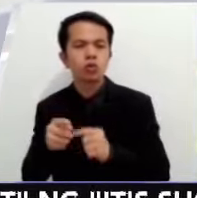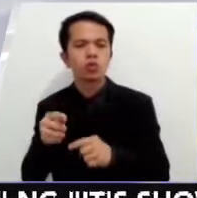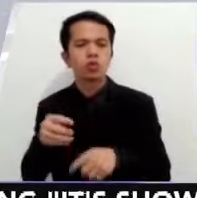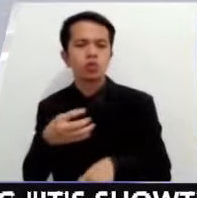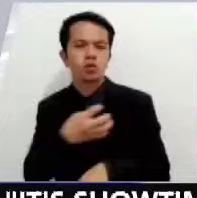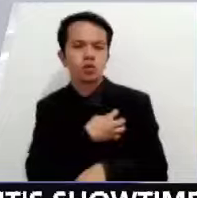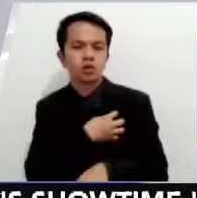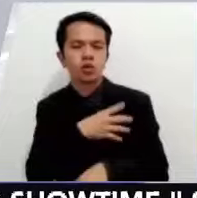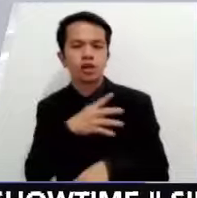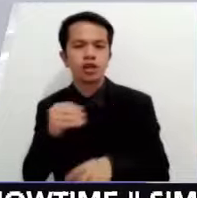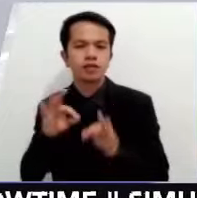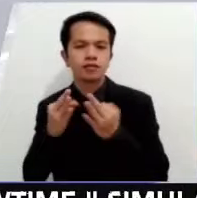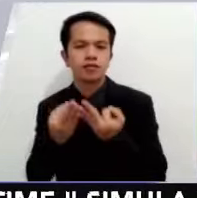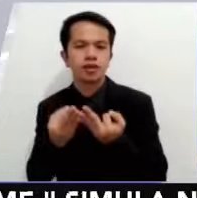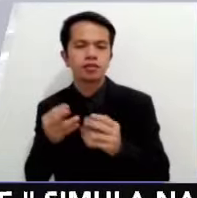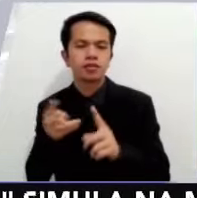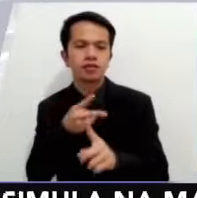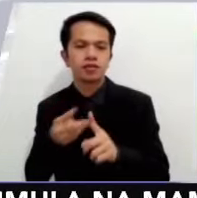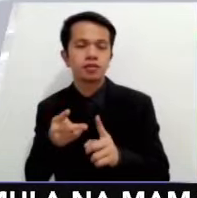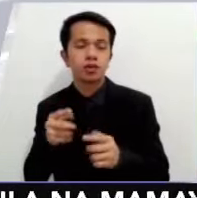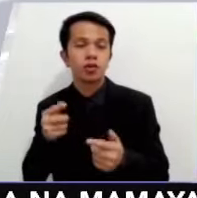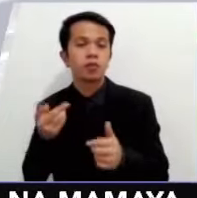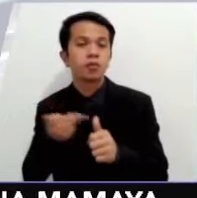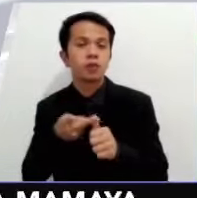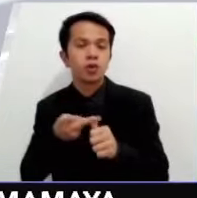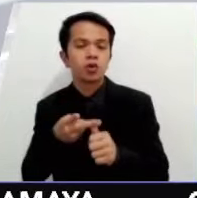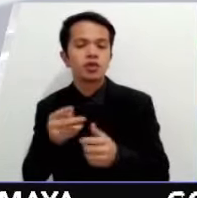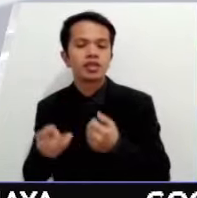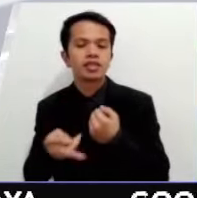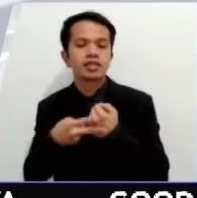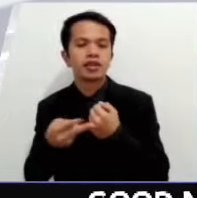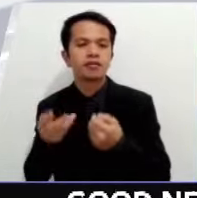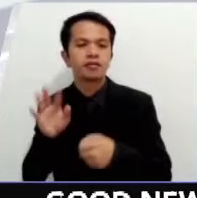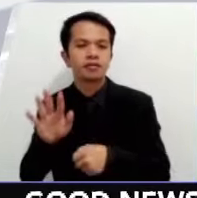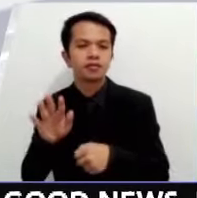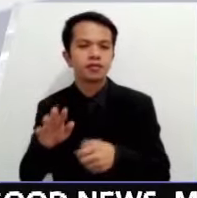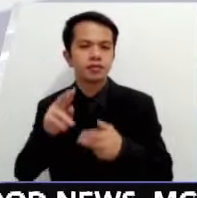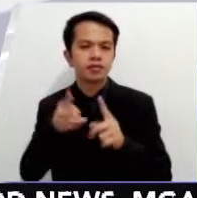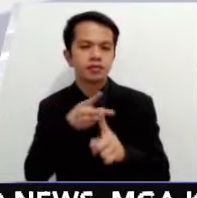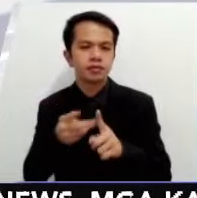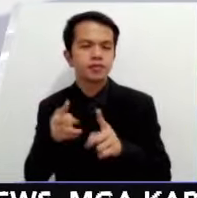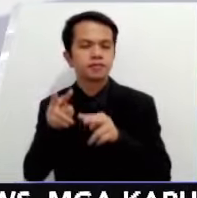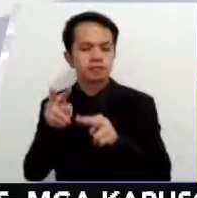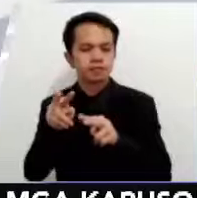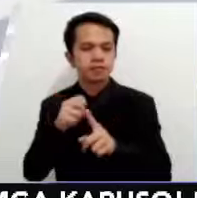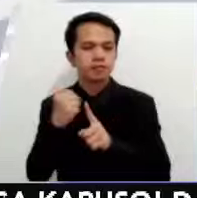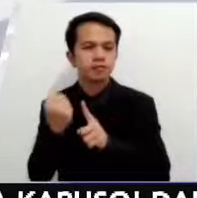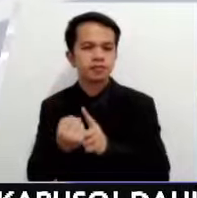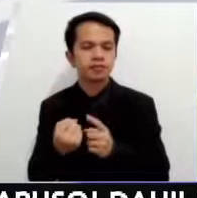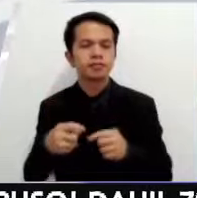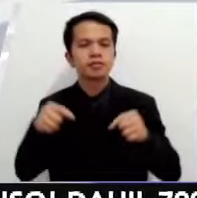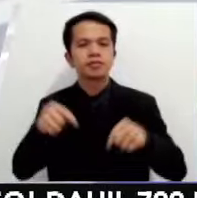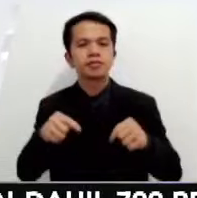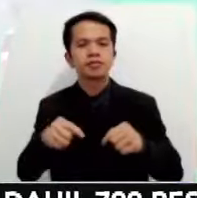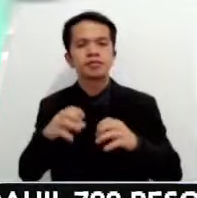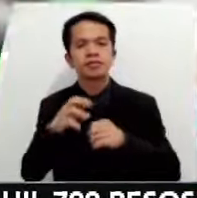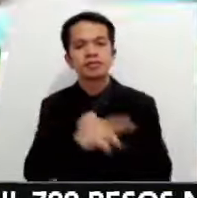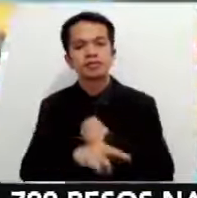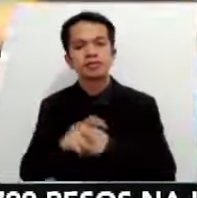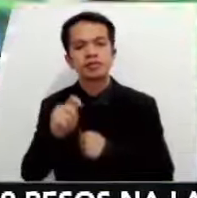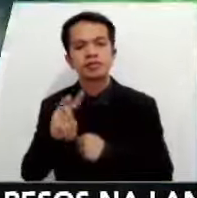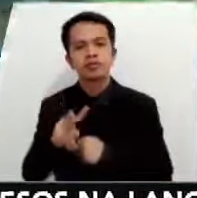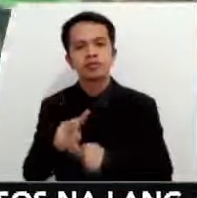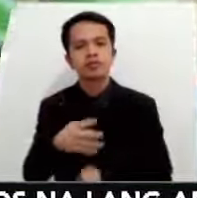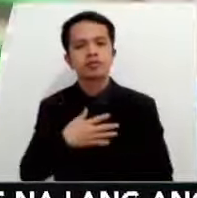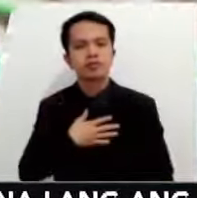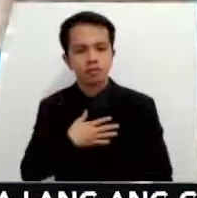biktima. Prioridad daw nila ang kaligtasan ng biktima habang minomonitor ang sitwasyon. Efren Mamak ng GMA Regional TV, nagbabalita